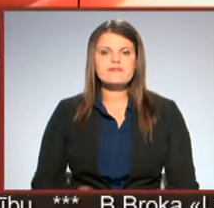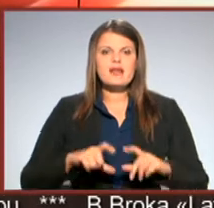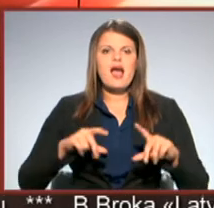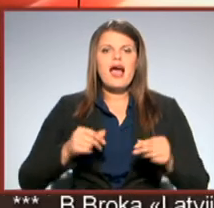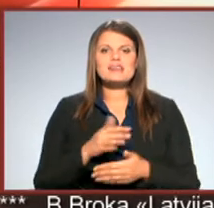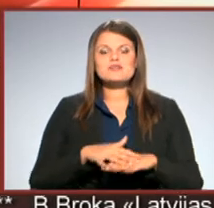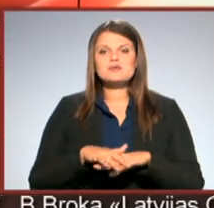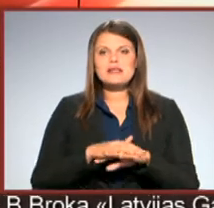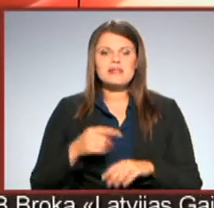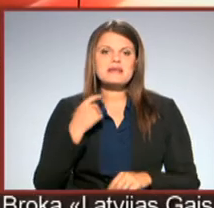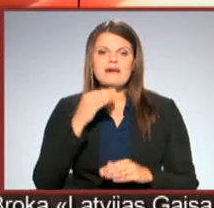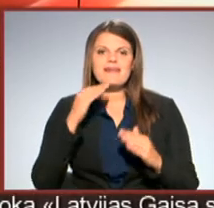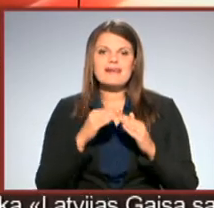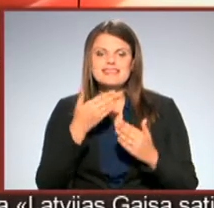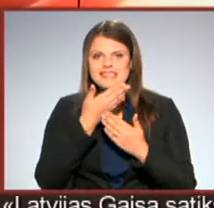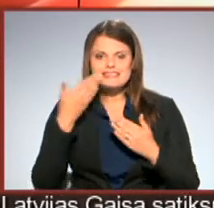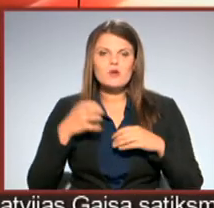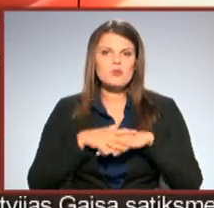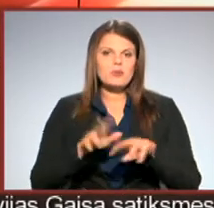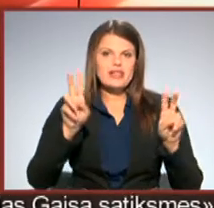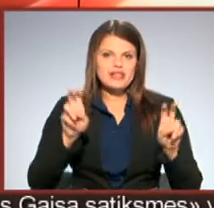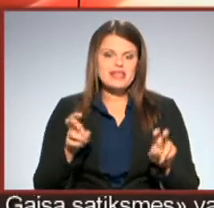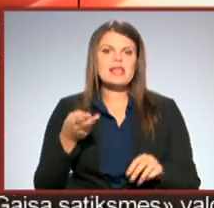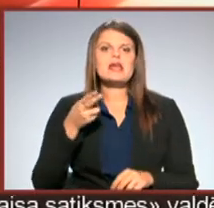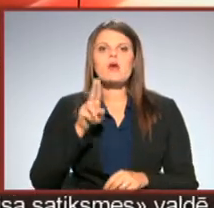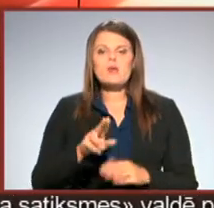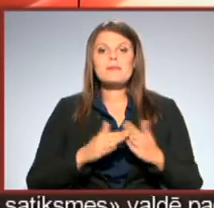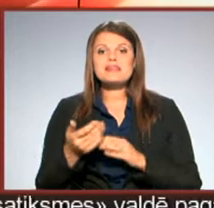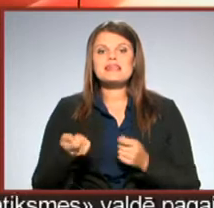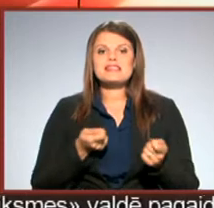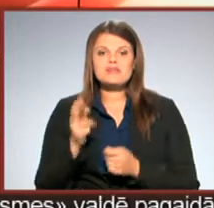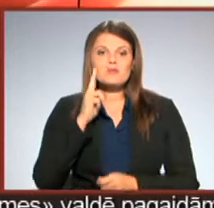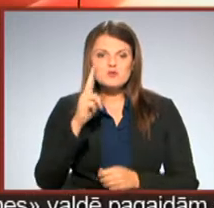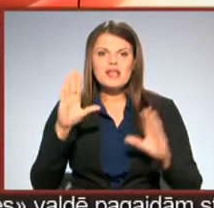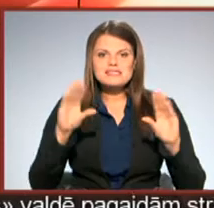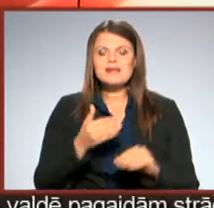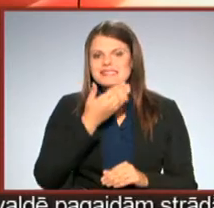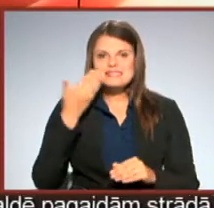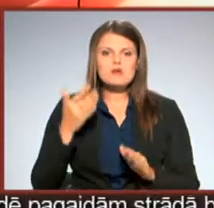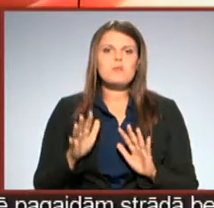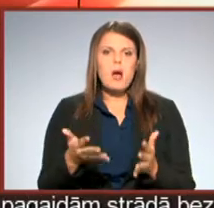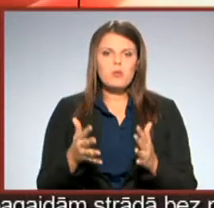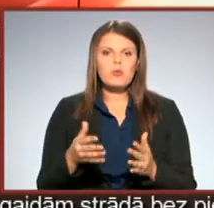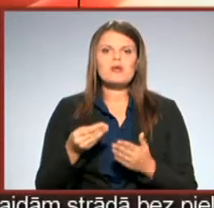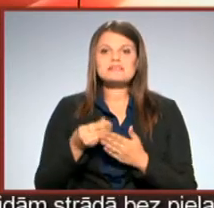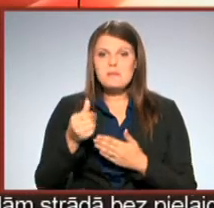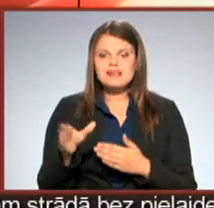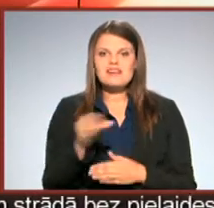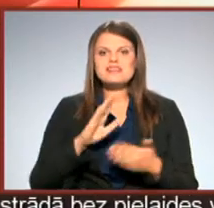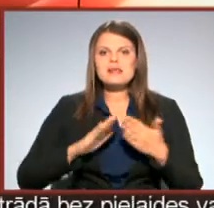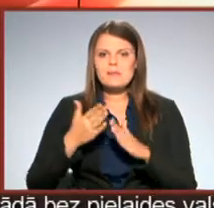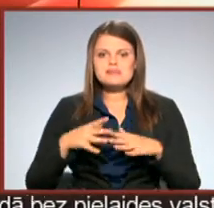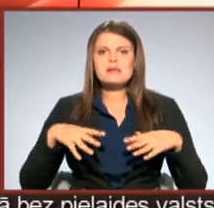Akcijas sabiedrība Rēzeknes siltumtīkli un pilsētas vadība sola samazināt siltumenerģijas tarifus jau šajā apkurss sezonā. Visā pilsētā ir